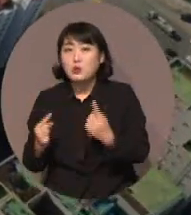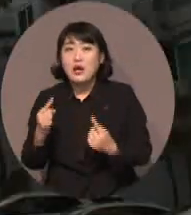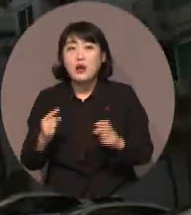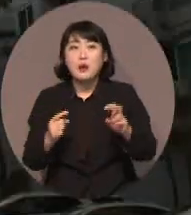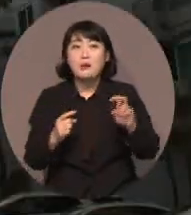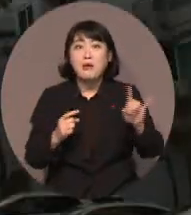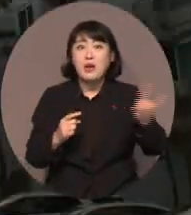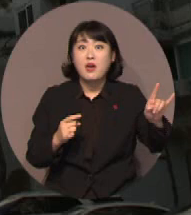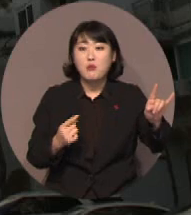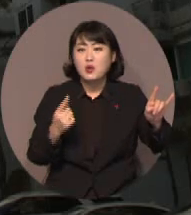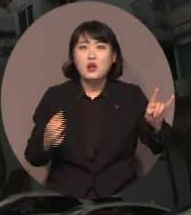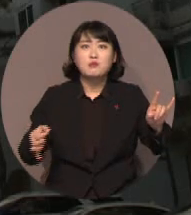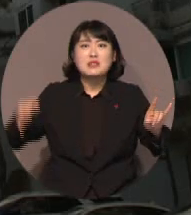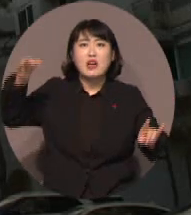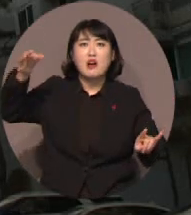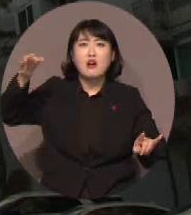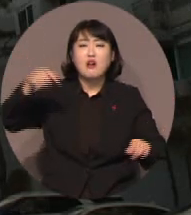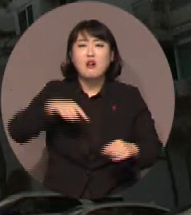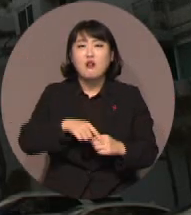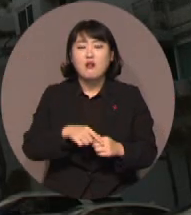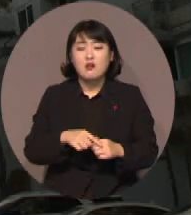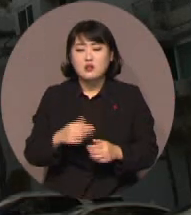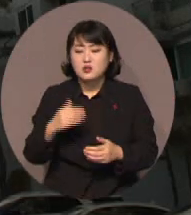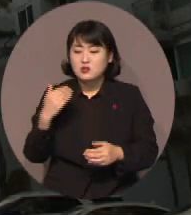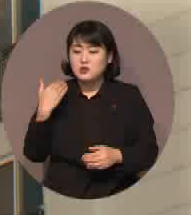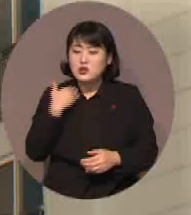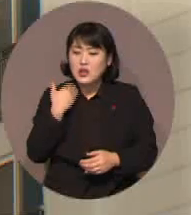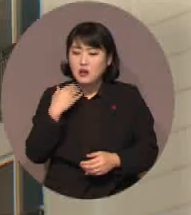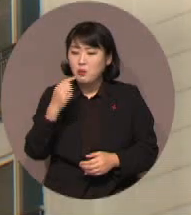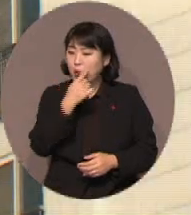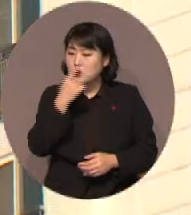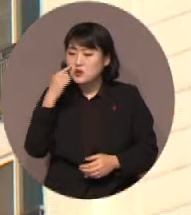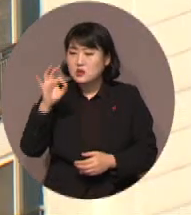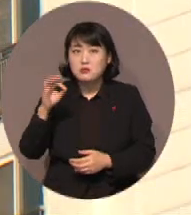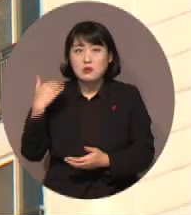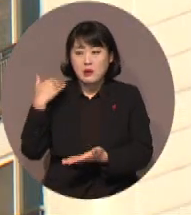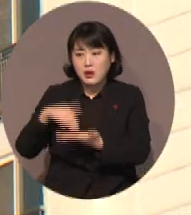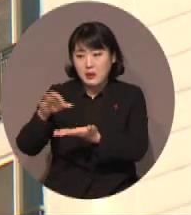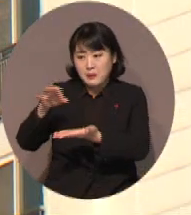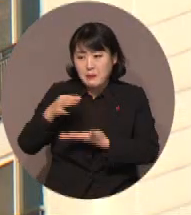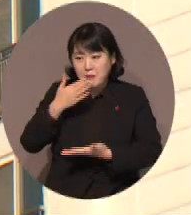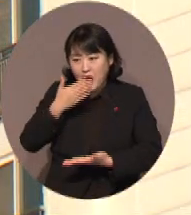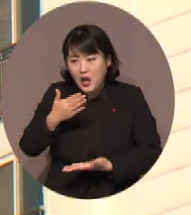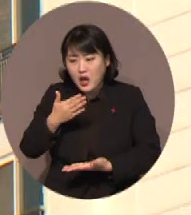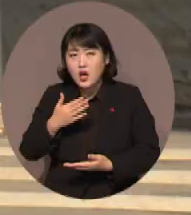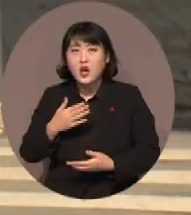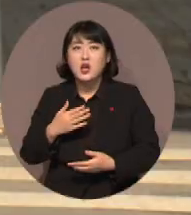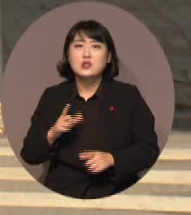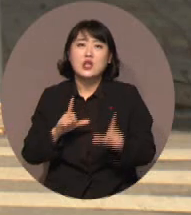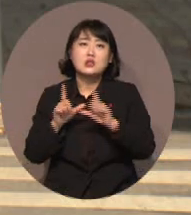전세 보증금을 받고 나갈 수 있을지 세입자들의 불안이 클 수밖에 없습니다